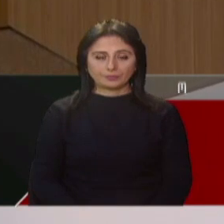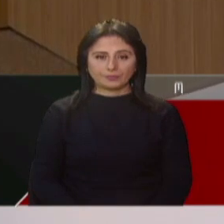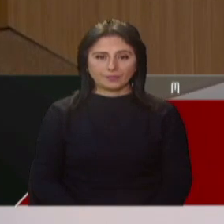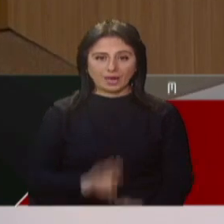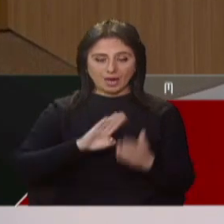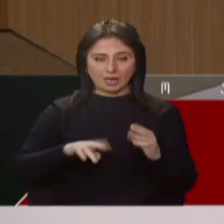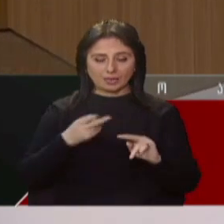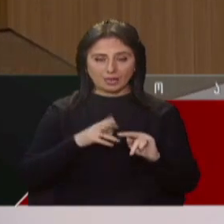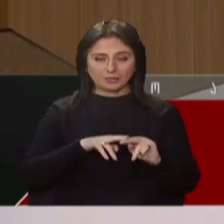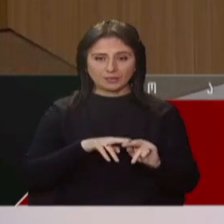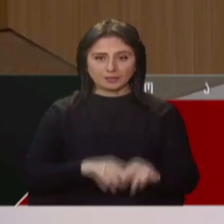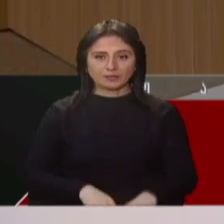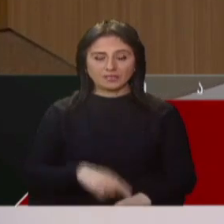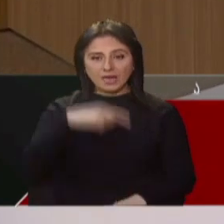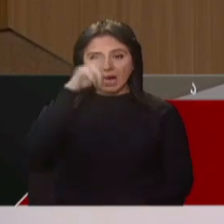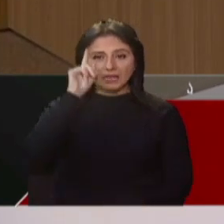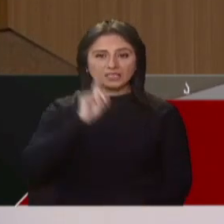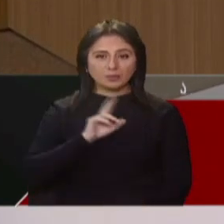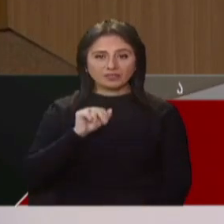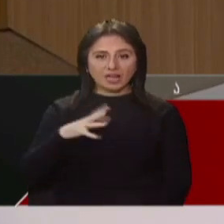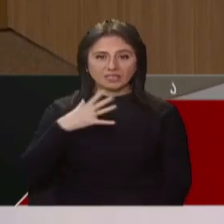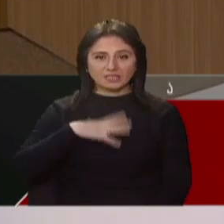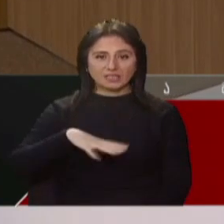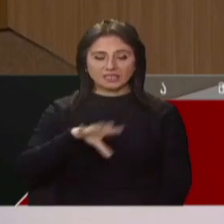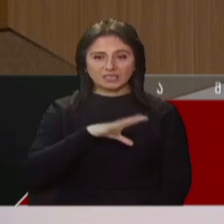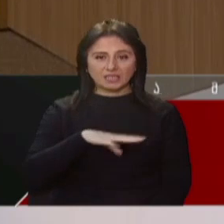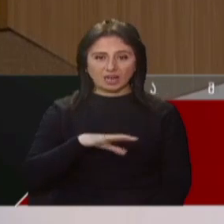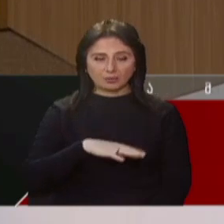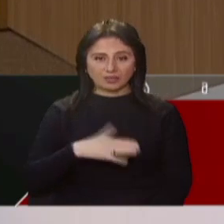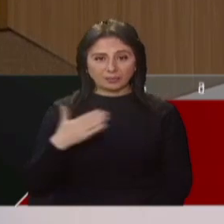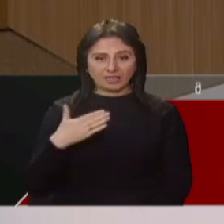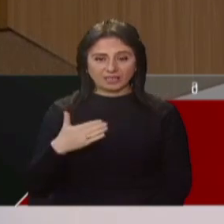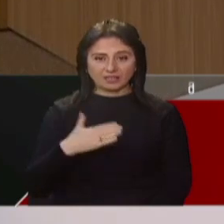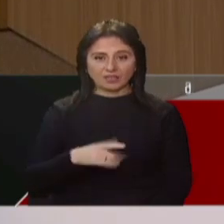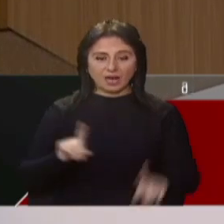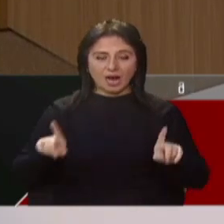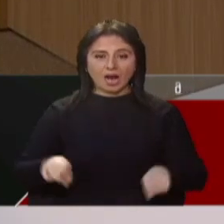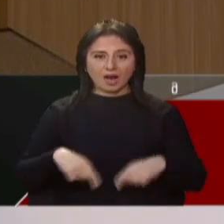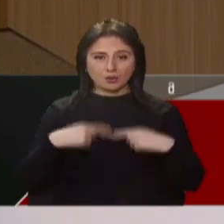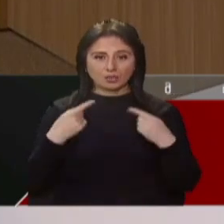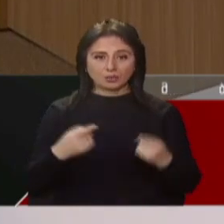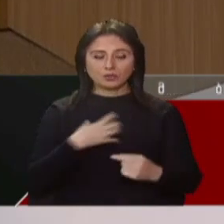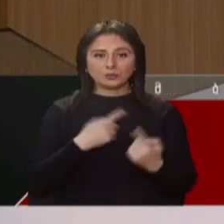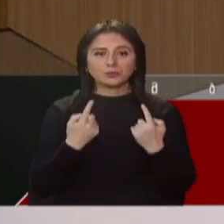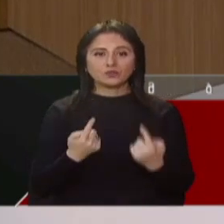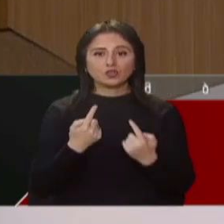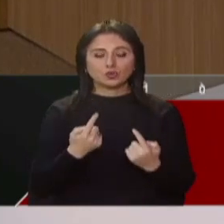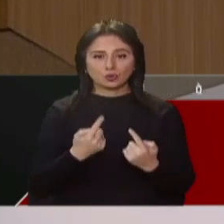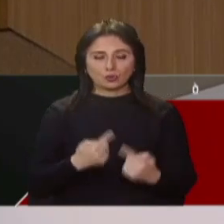გარდა ამისა, აზერბაიჯანს და საქართველოს მხრიდან განხორციელებული